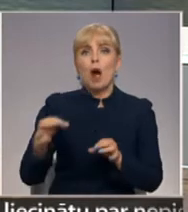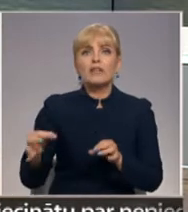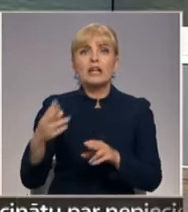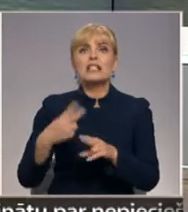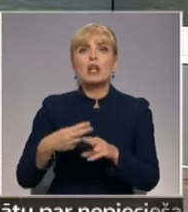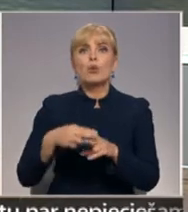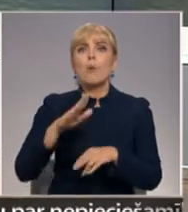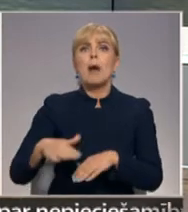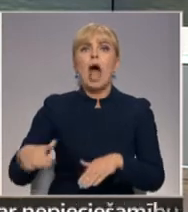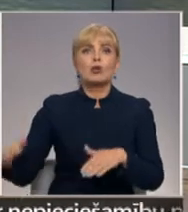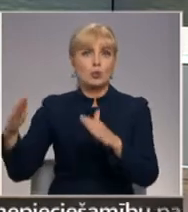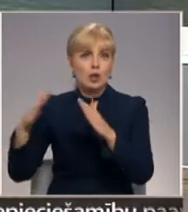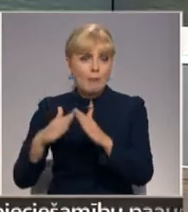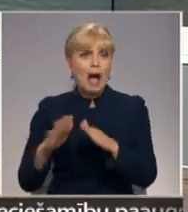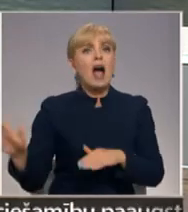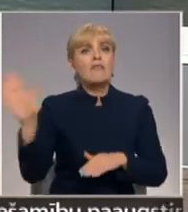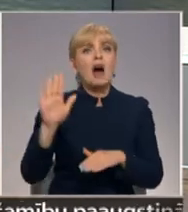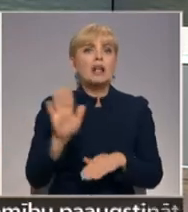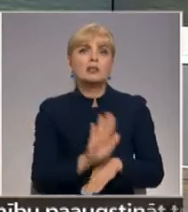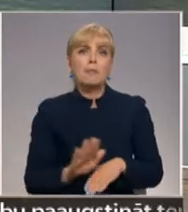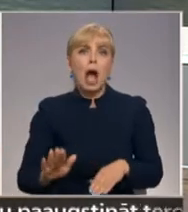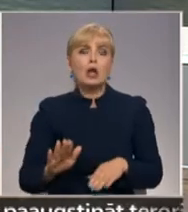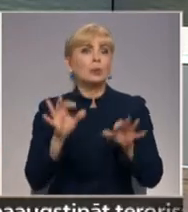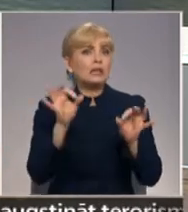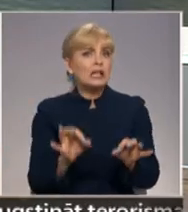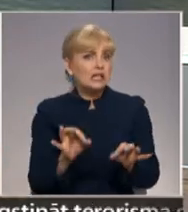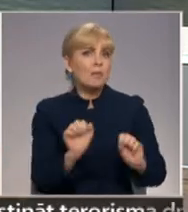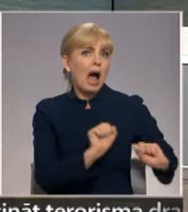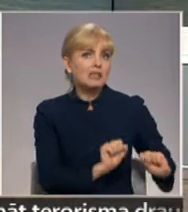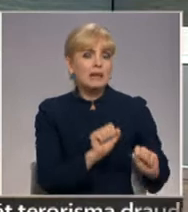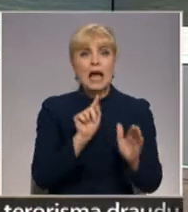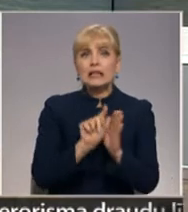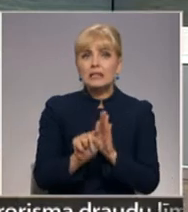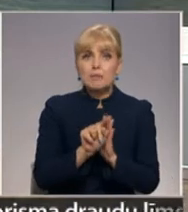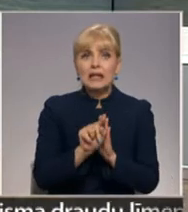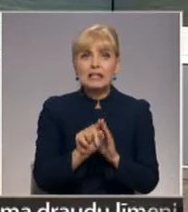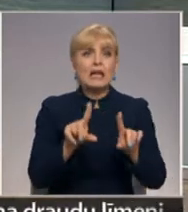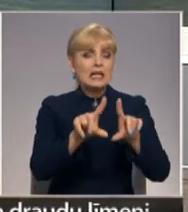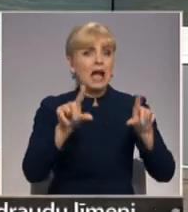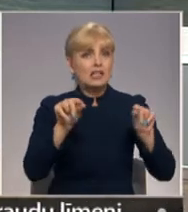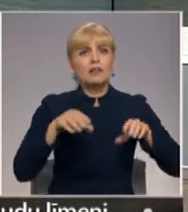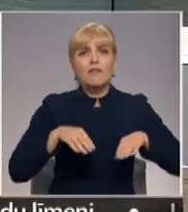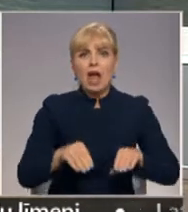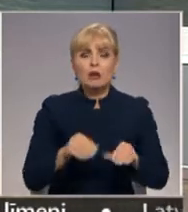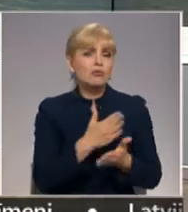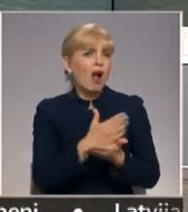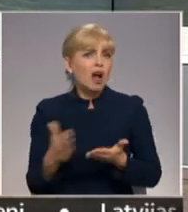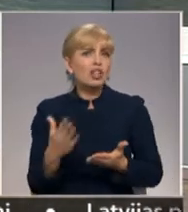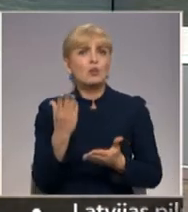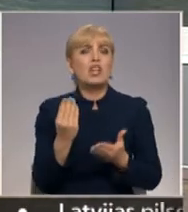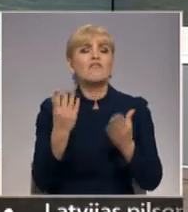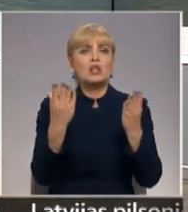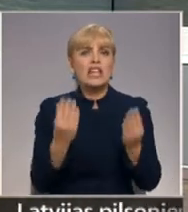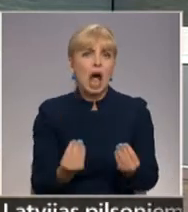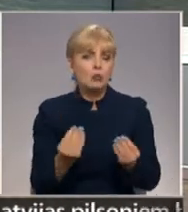bērntiesību aizsardzības inspekcija iestādē veikusi padziļinātu divu dienu pārbaudi. Tajā savākti apjomīgi materiāli, kurus inspekcija